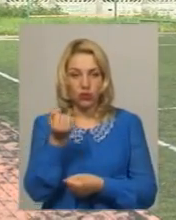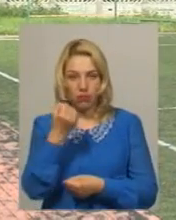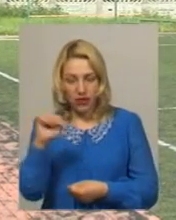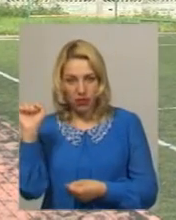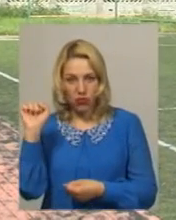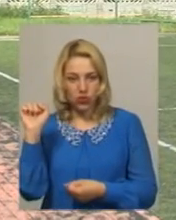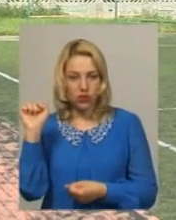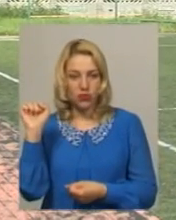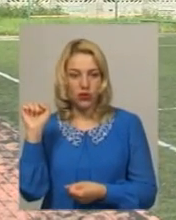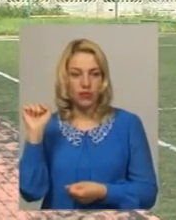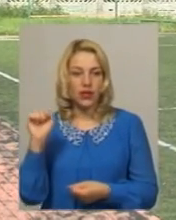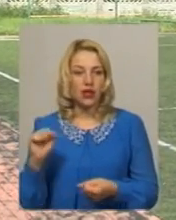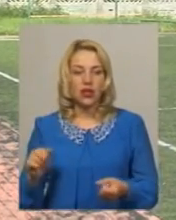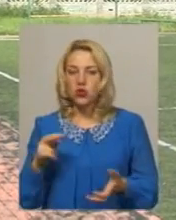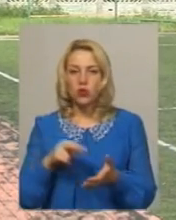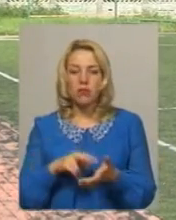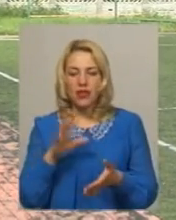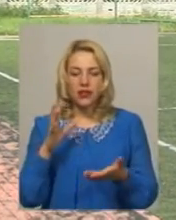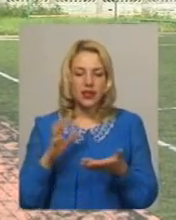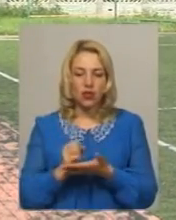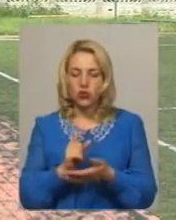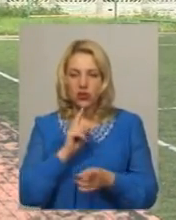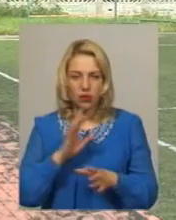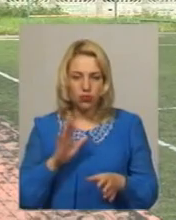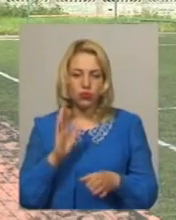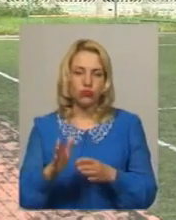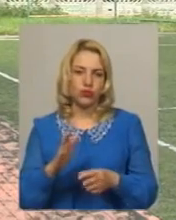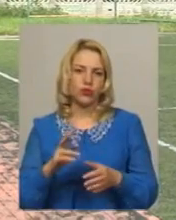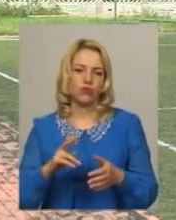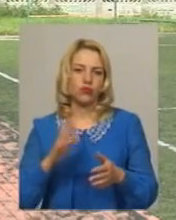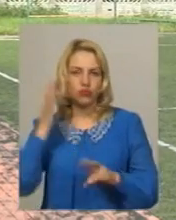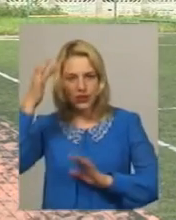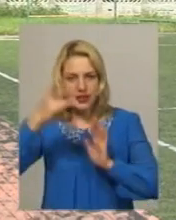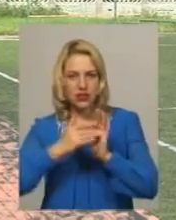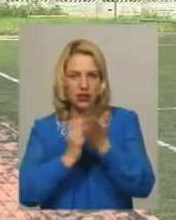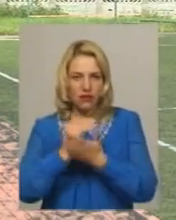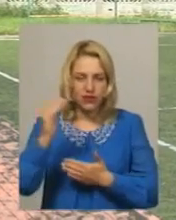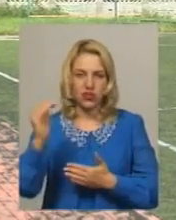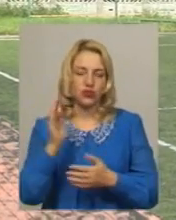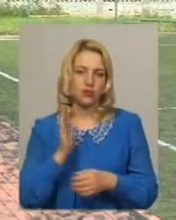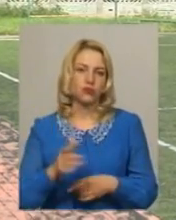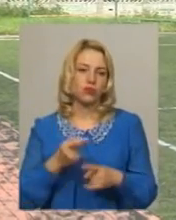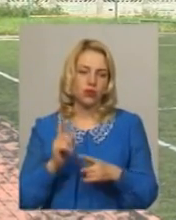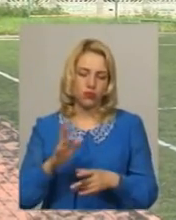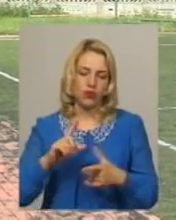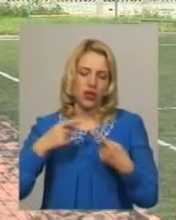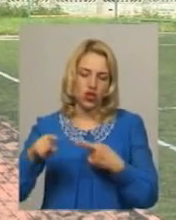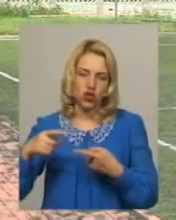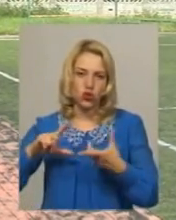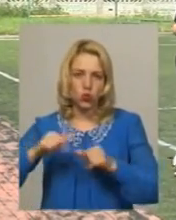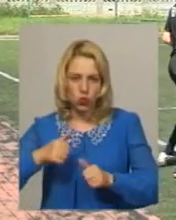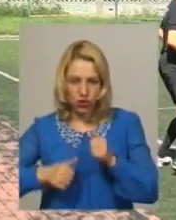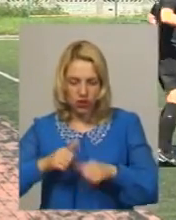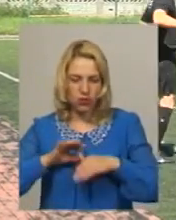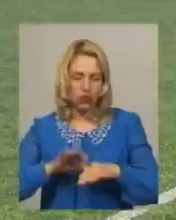не зупинятися на досягнутому, ставити далі якісь цілі, якісь інші турніри проводити, змагання і